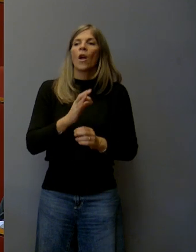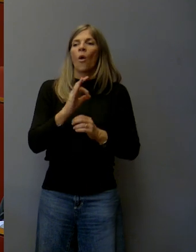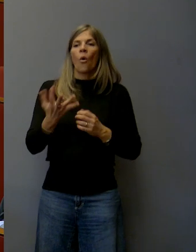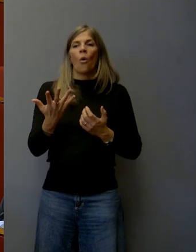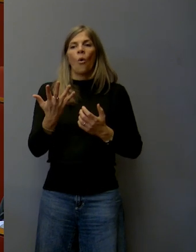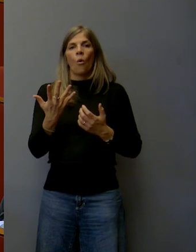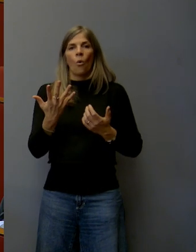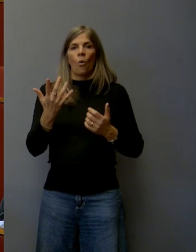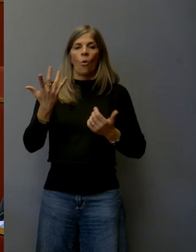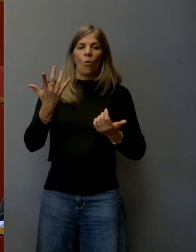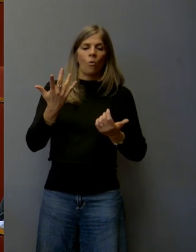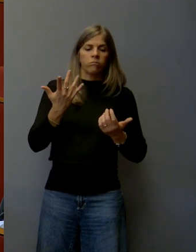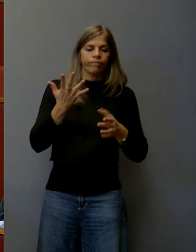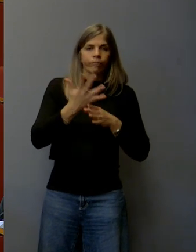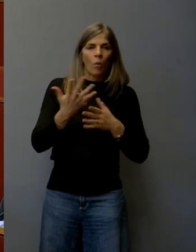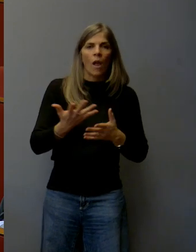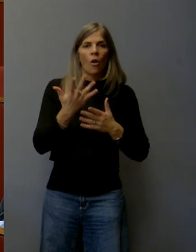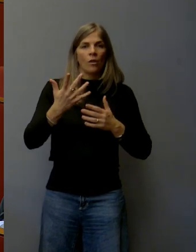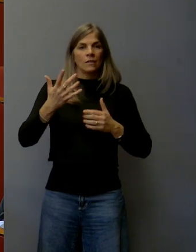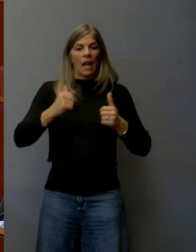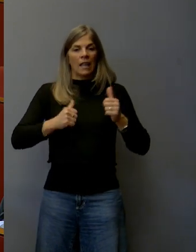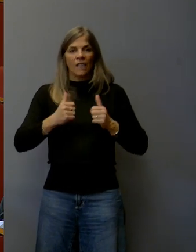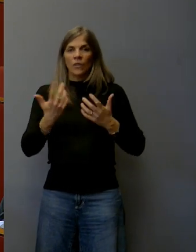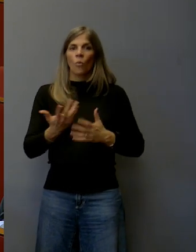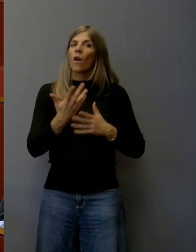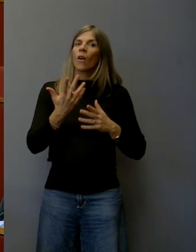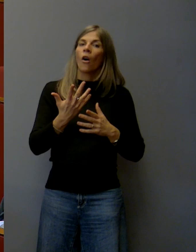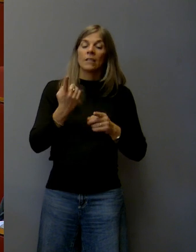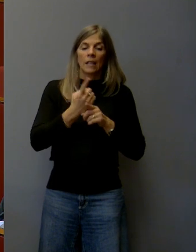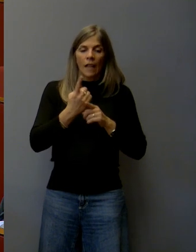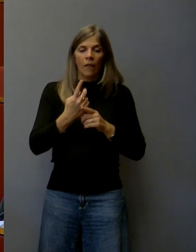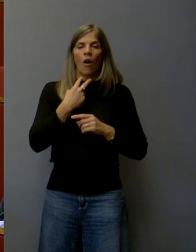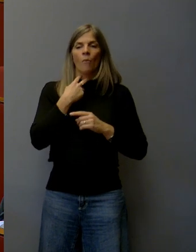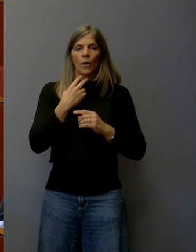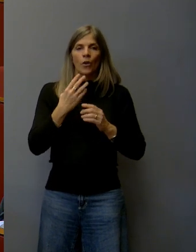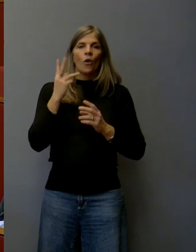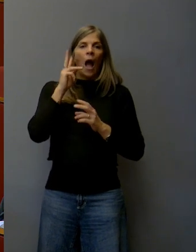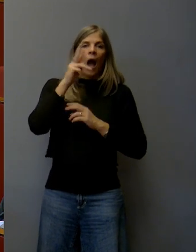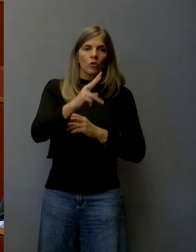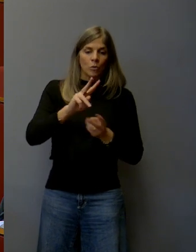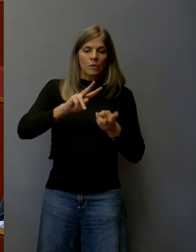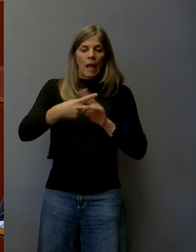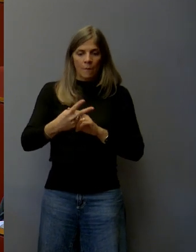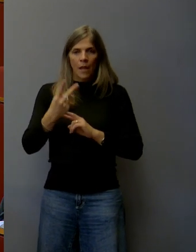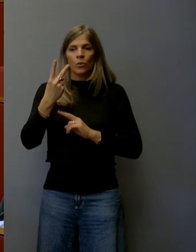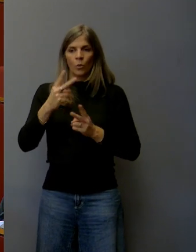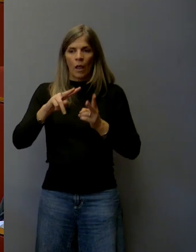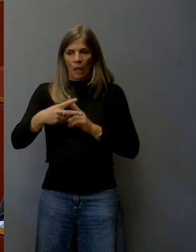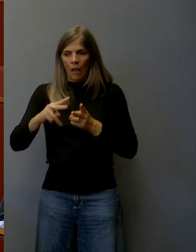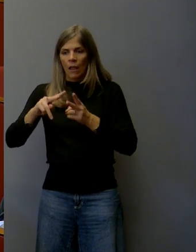a prendersi degli autobus e cambiarne almeno due lo ricordo perché poi una volta Giunti giù bisogna cambiare